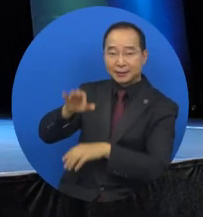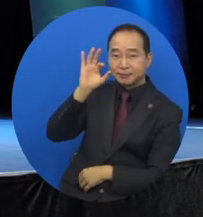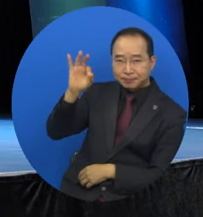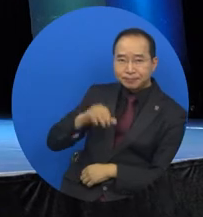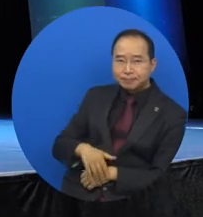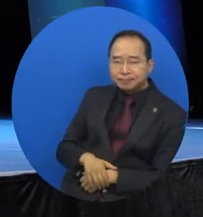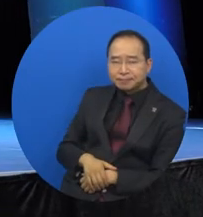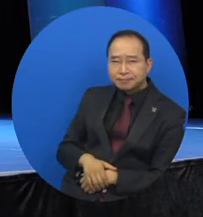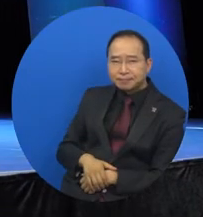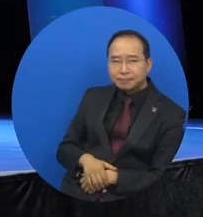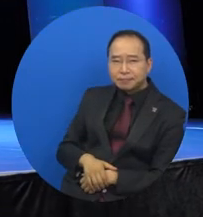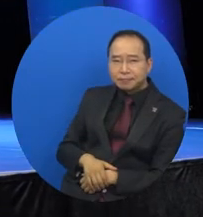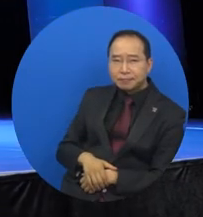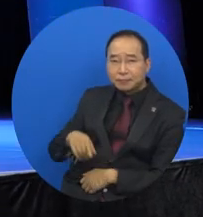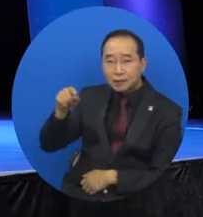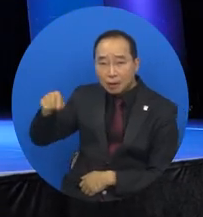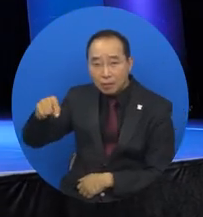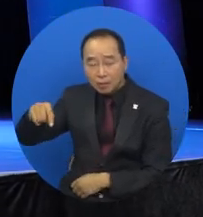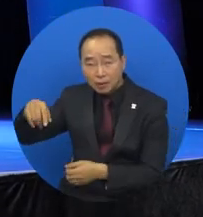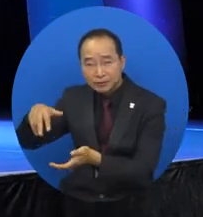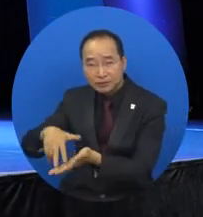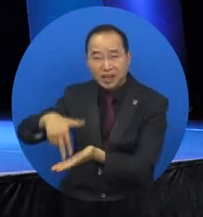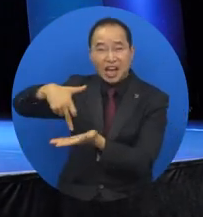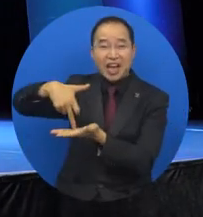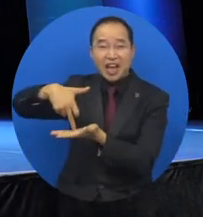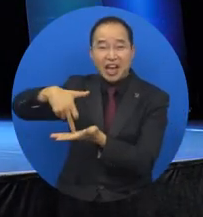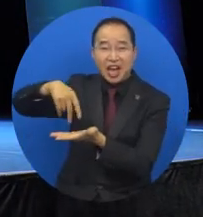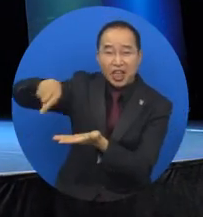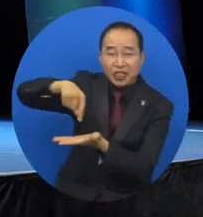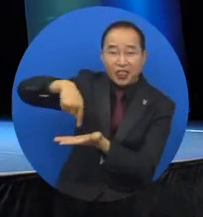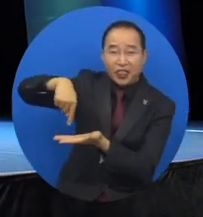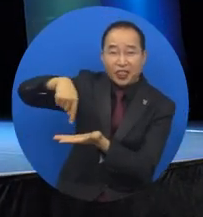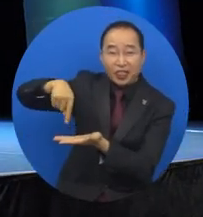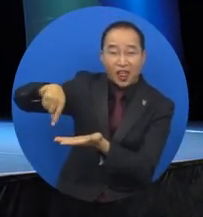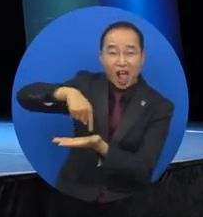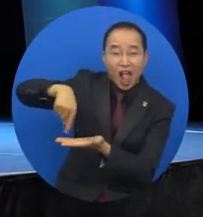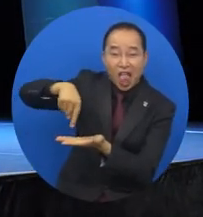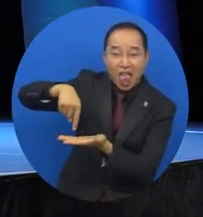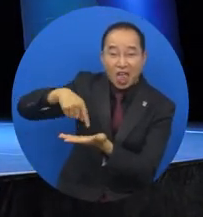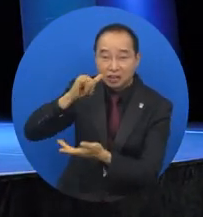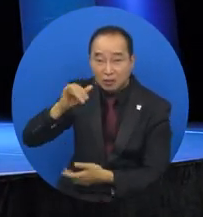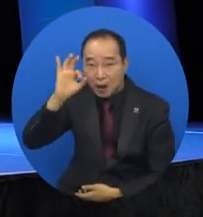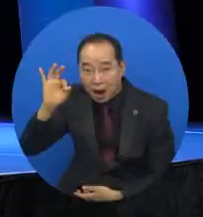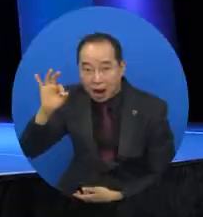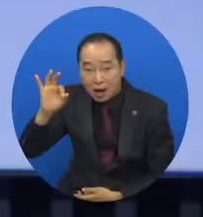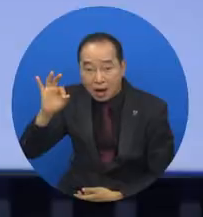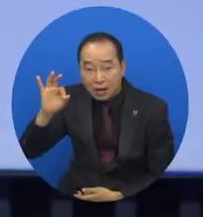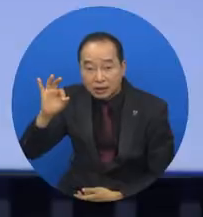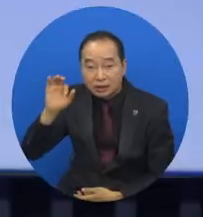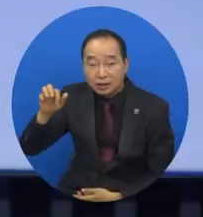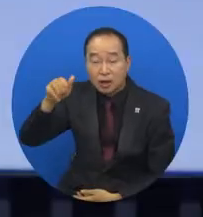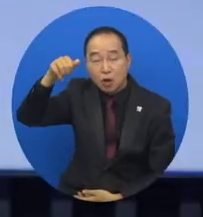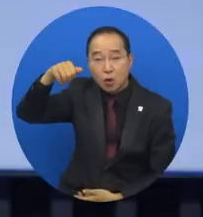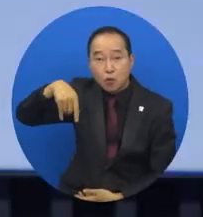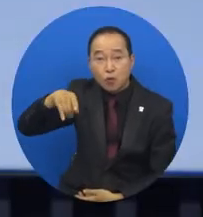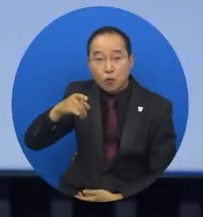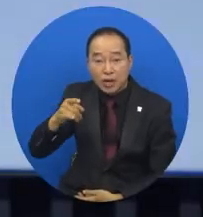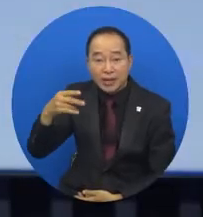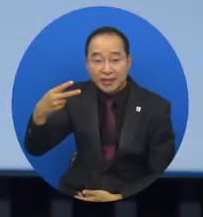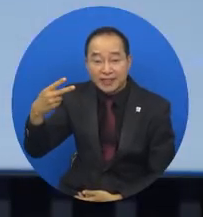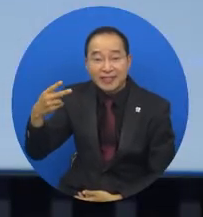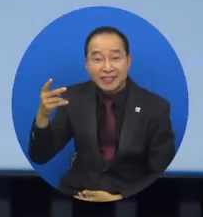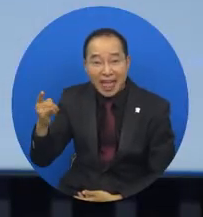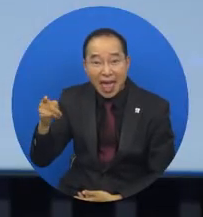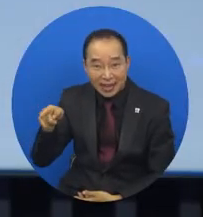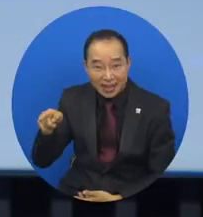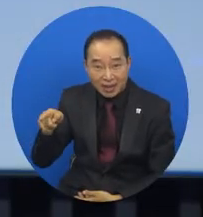발레를 보다 보면 무용수가 그 자리에서 수십 바퀴를 도는 고난도 기술을 선보입니다. 이 기술을